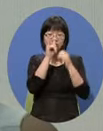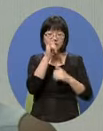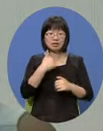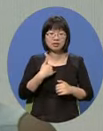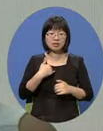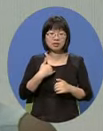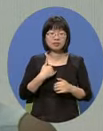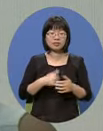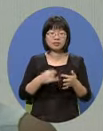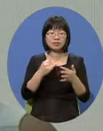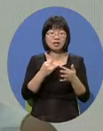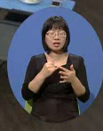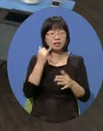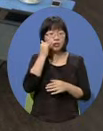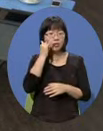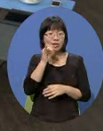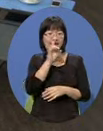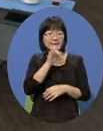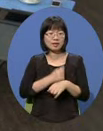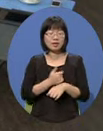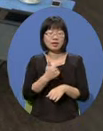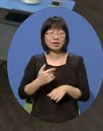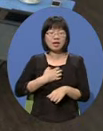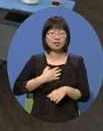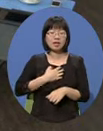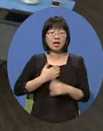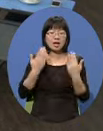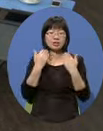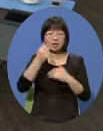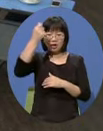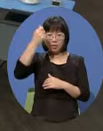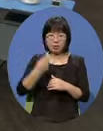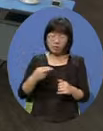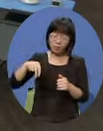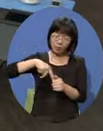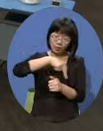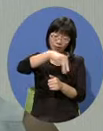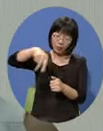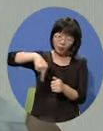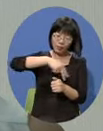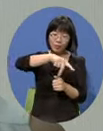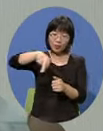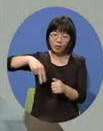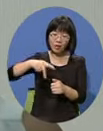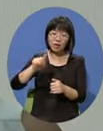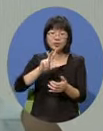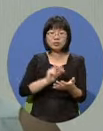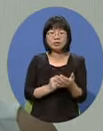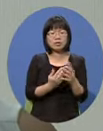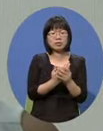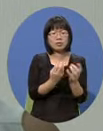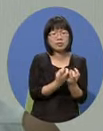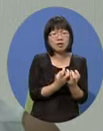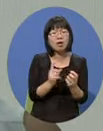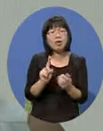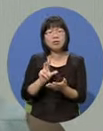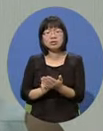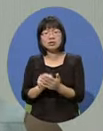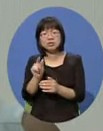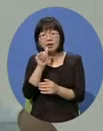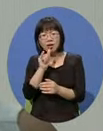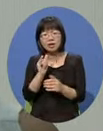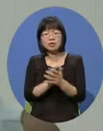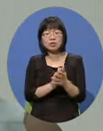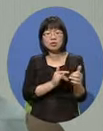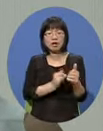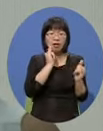전화 통화가 안 된 적이 있었는데 너무 걱정이 돼서 제가 학교를 몇 바퀴를 돌았거든요. 이게 무슨 일이 생긴 거 아니야? 어떻게 된 거 아니야? 막 친구들한테